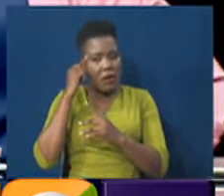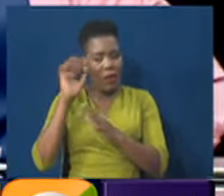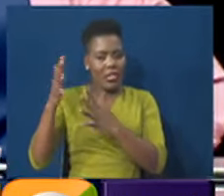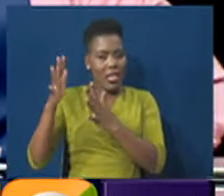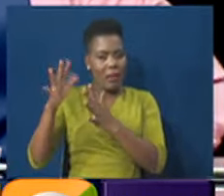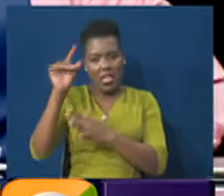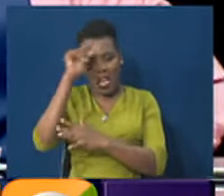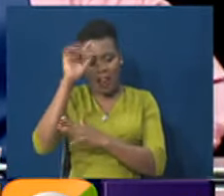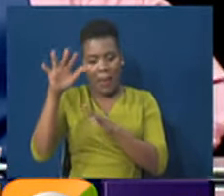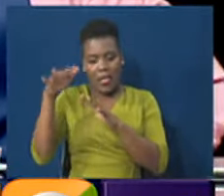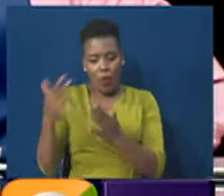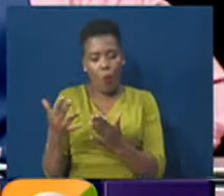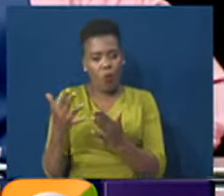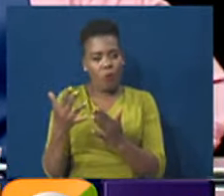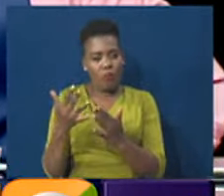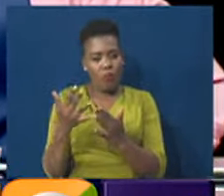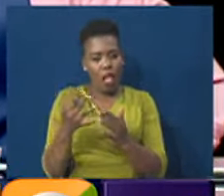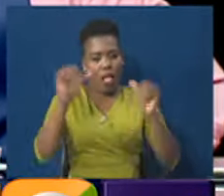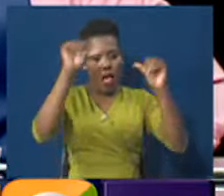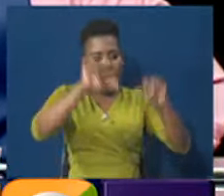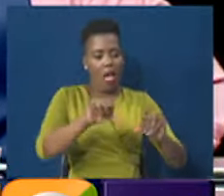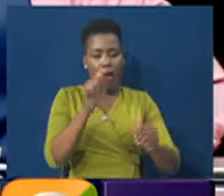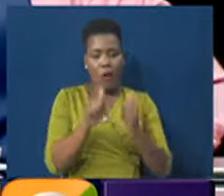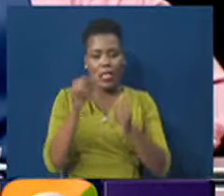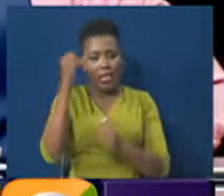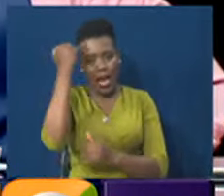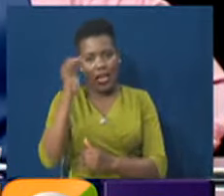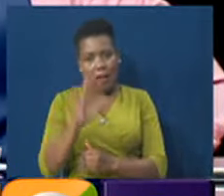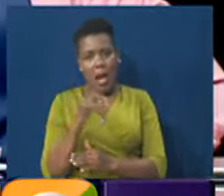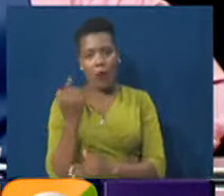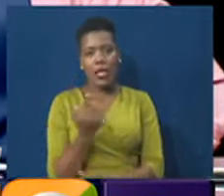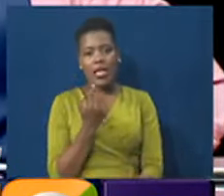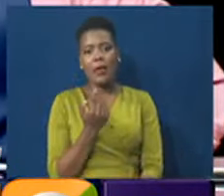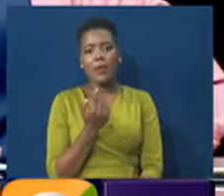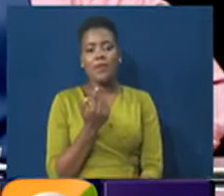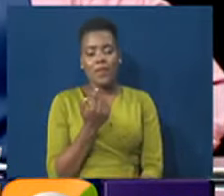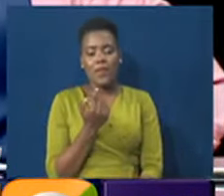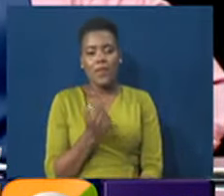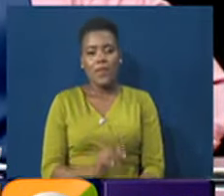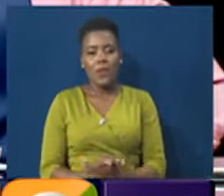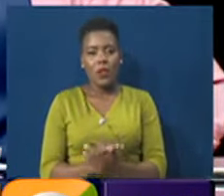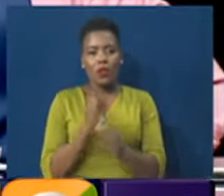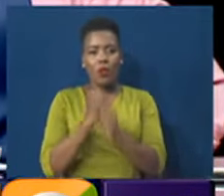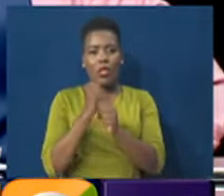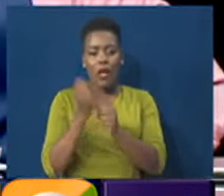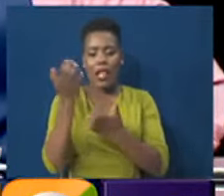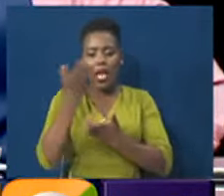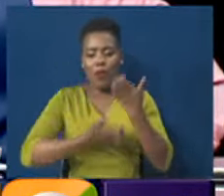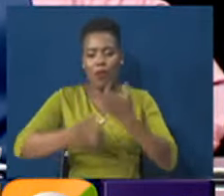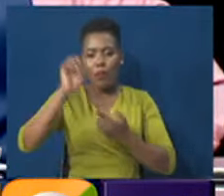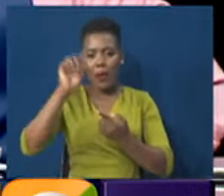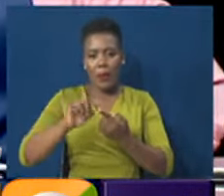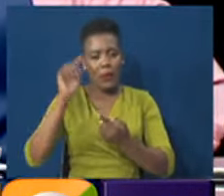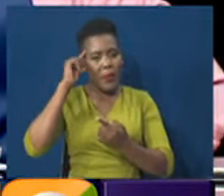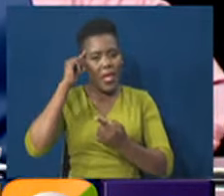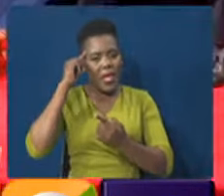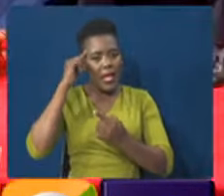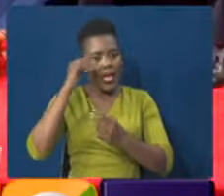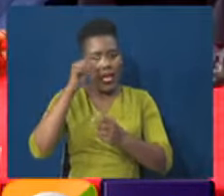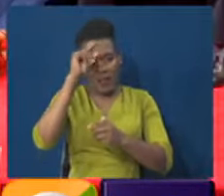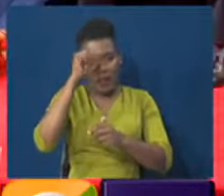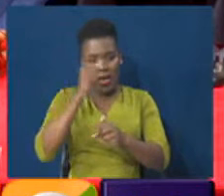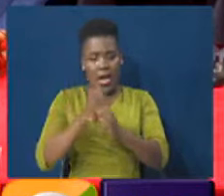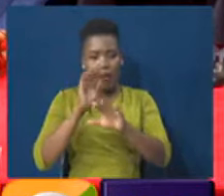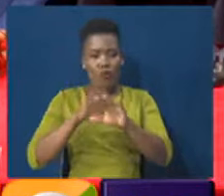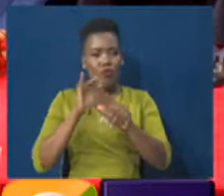wameweka, ama tupaswa kuweza kuwapa kongole kwa juhudi ambazo wameweka za kuhakikisha kwamba gharama ya maisha imeshuka? So thank